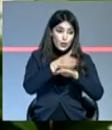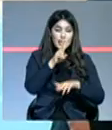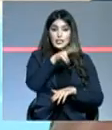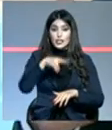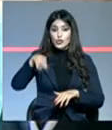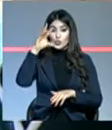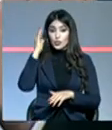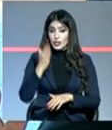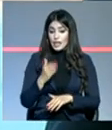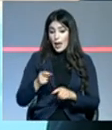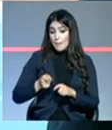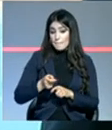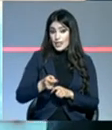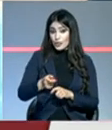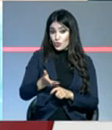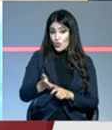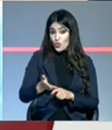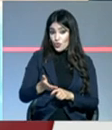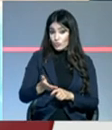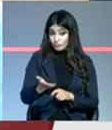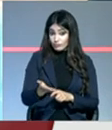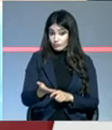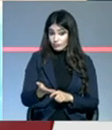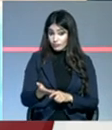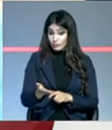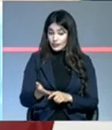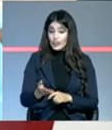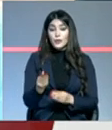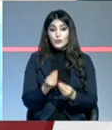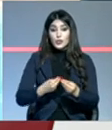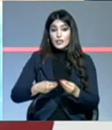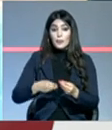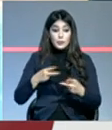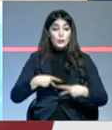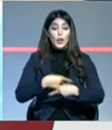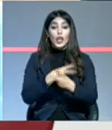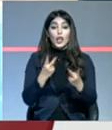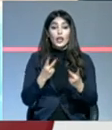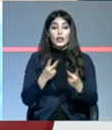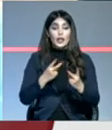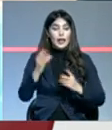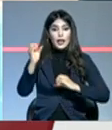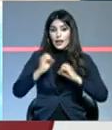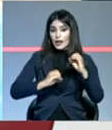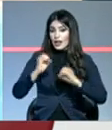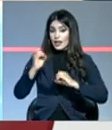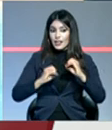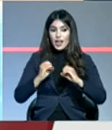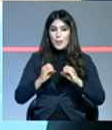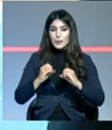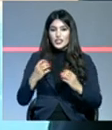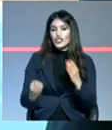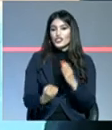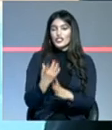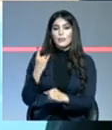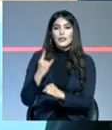في الايام القليله القادمه او في سننه على نظام تصنيف جديد لانه اللي